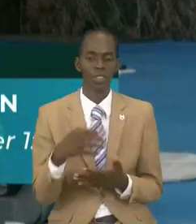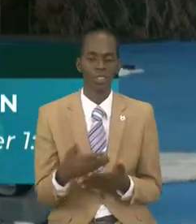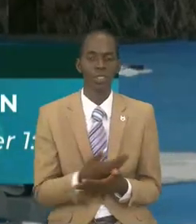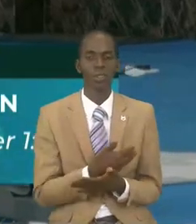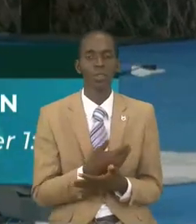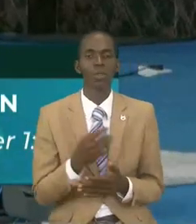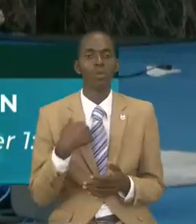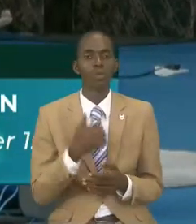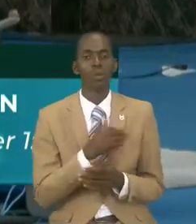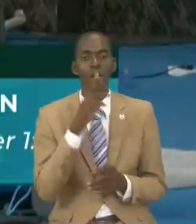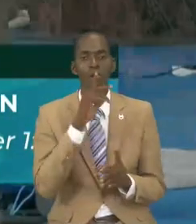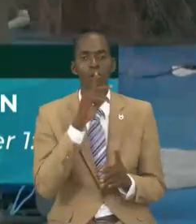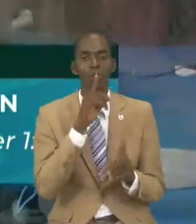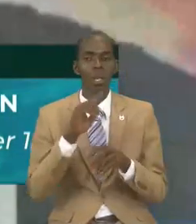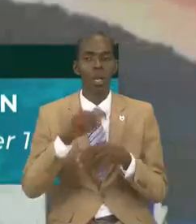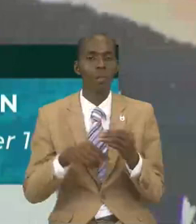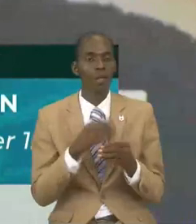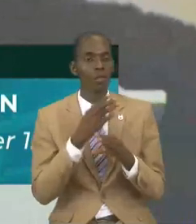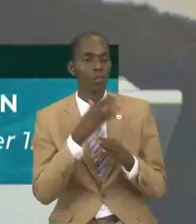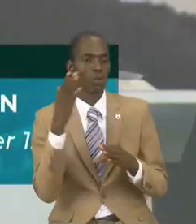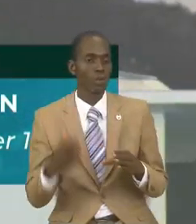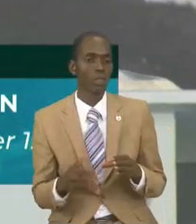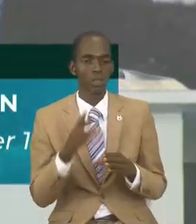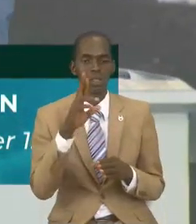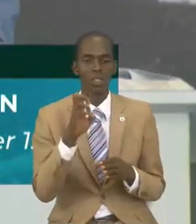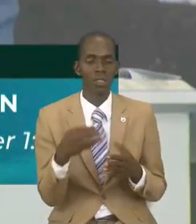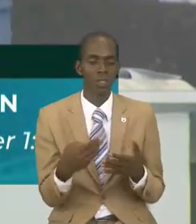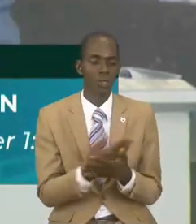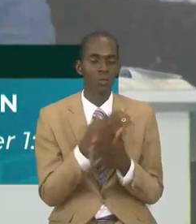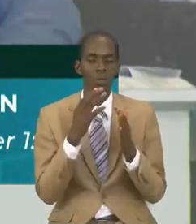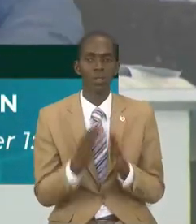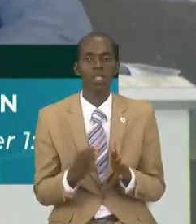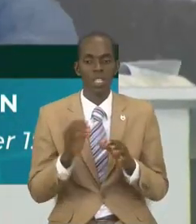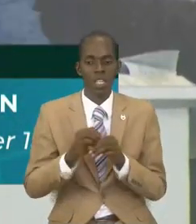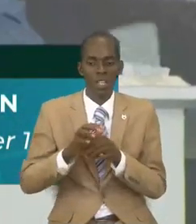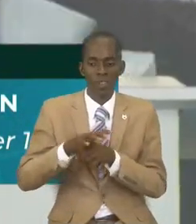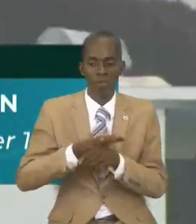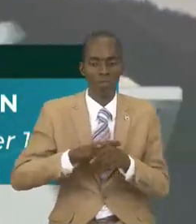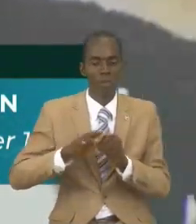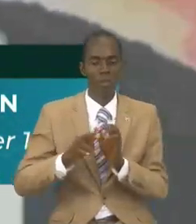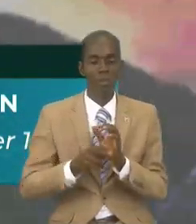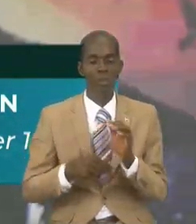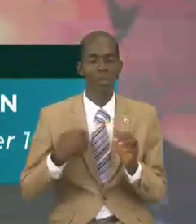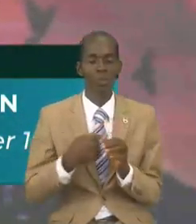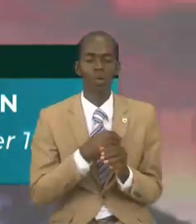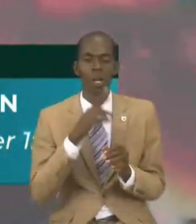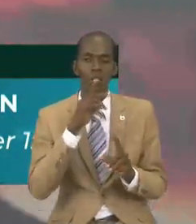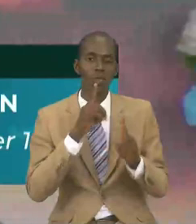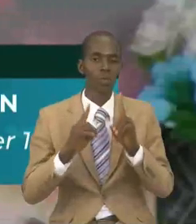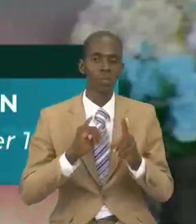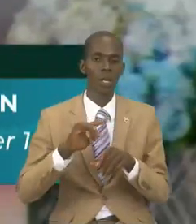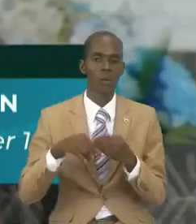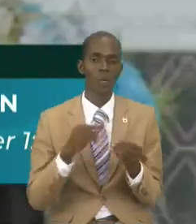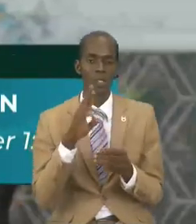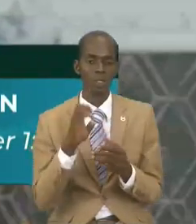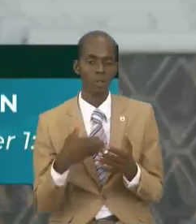renouvelé. Nous parlons du renouvellement total. Nous parlons du renouvellement dans toute sa totalité. Nous parlons du